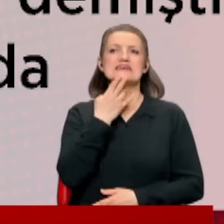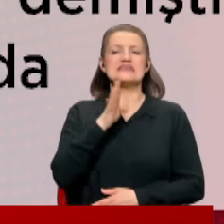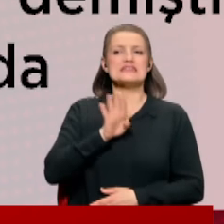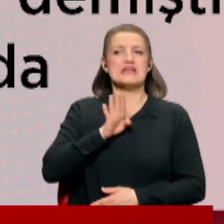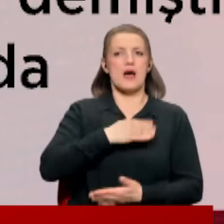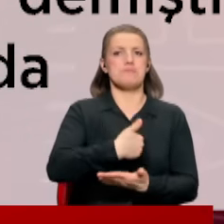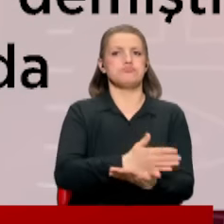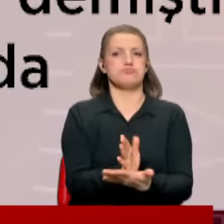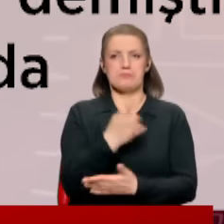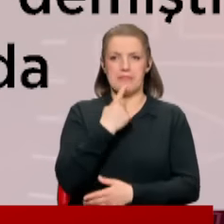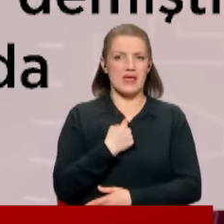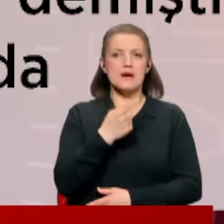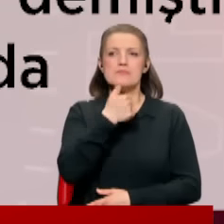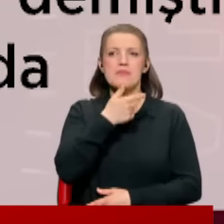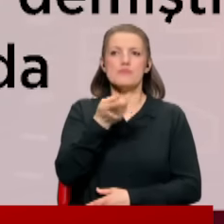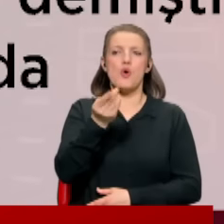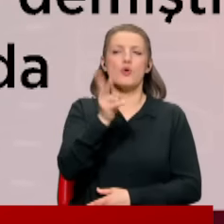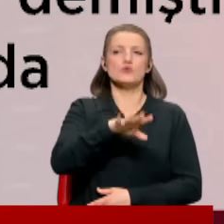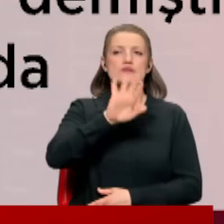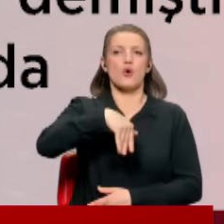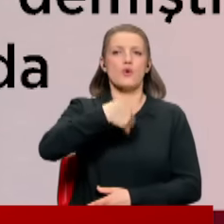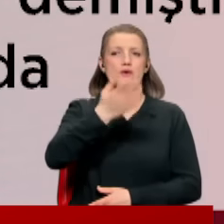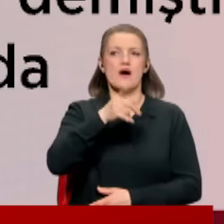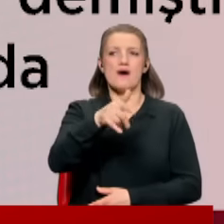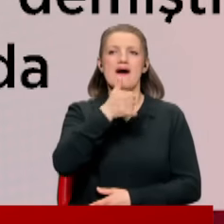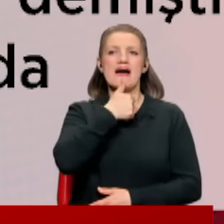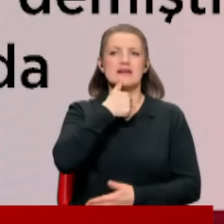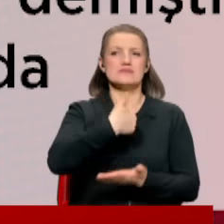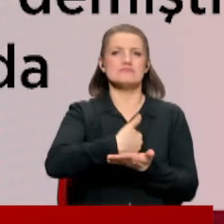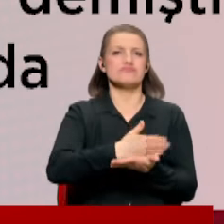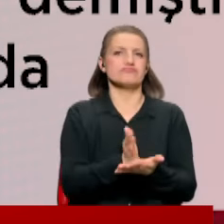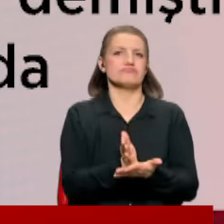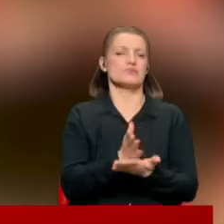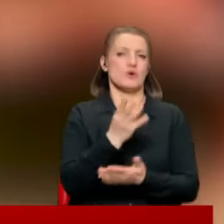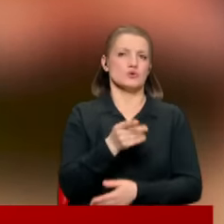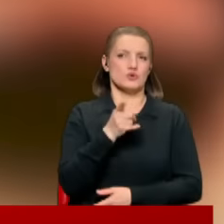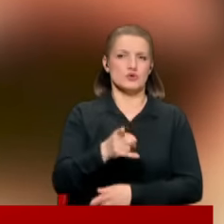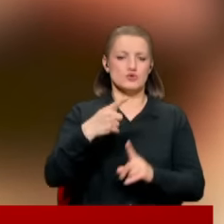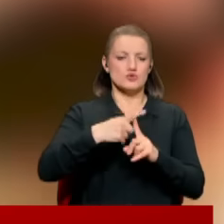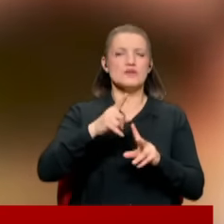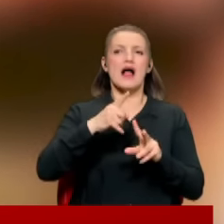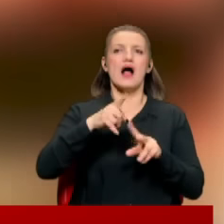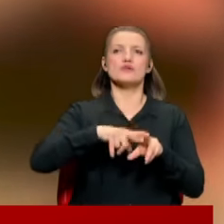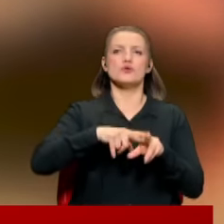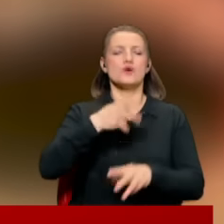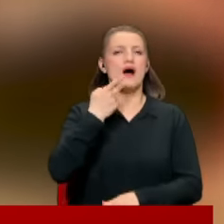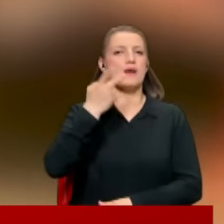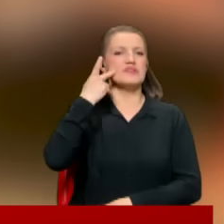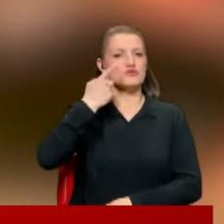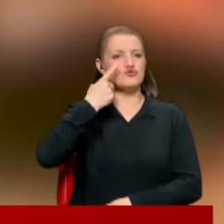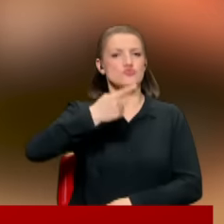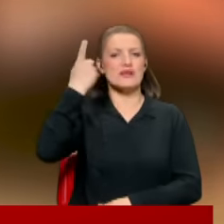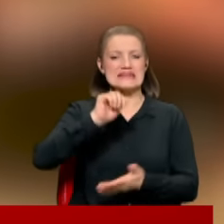kızlara paylaştırın demişti. Babam öldükten sonra o malları da erkekler hissedar oldu. Turgut Altınok'un ablası Cumhuriyet Gazetesi'nden